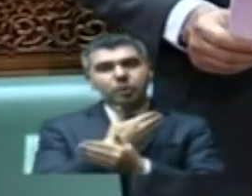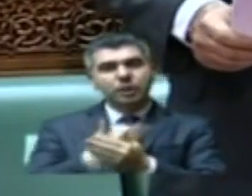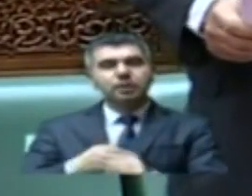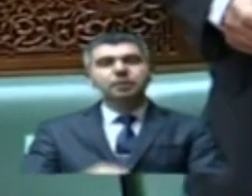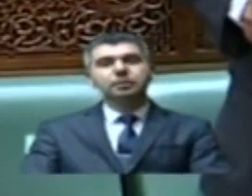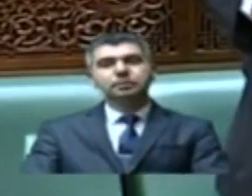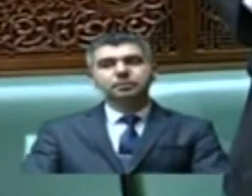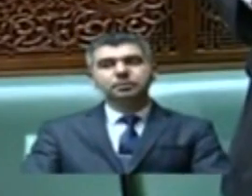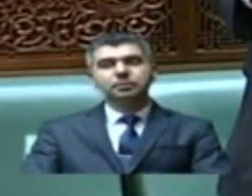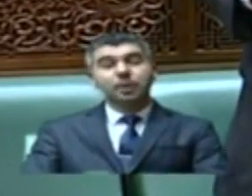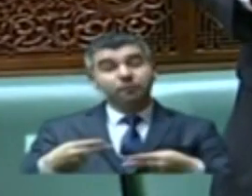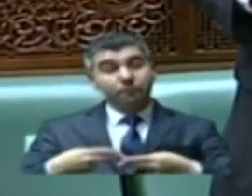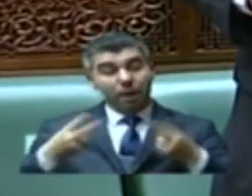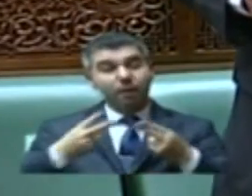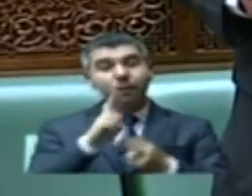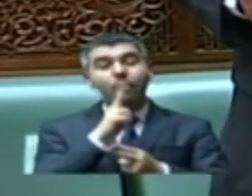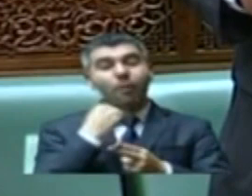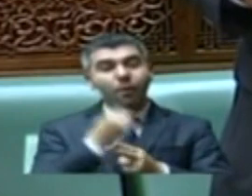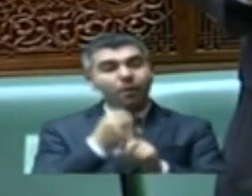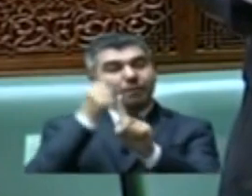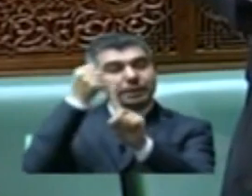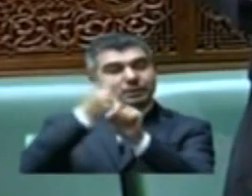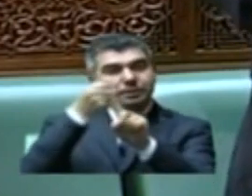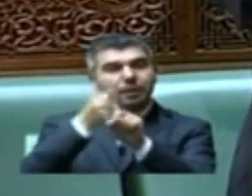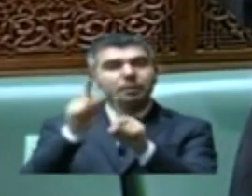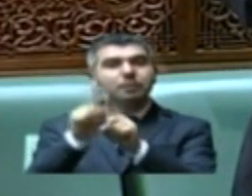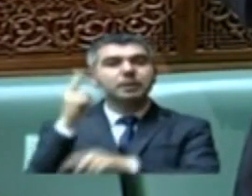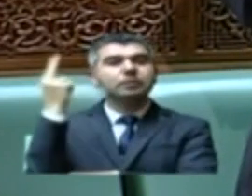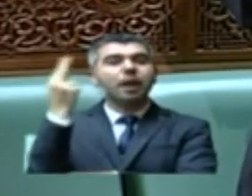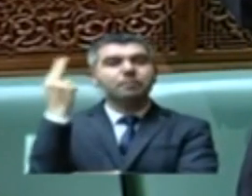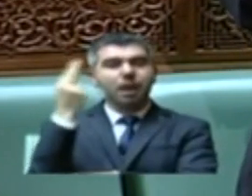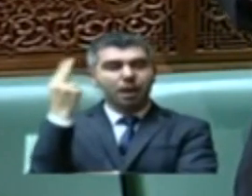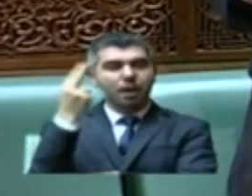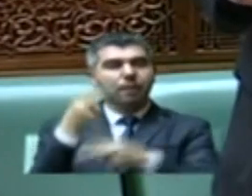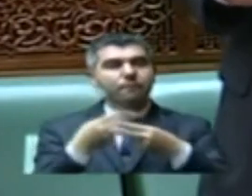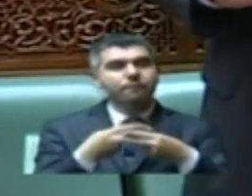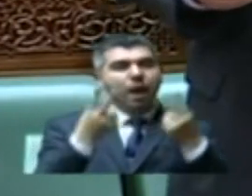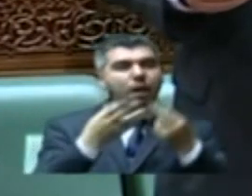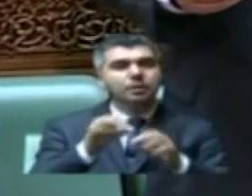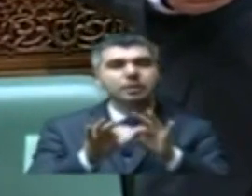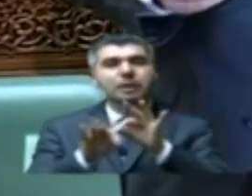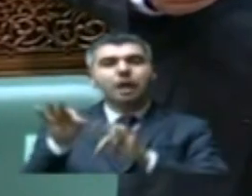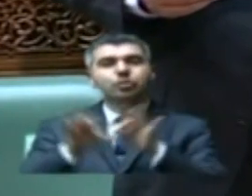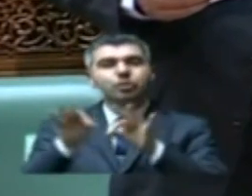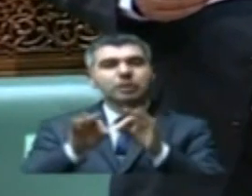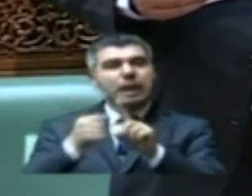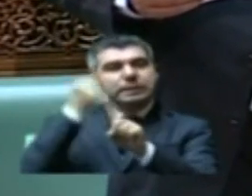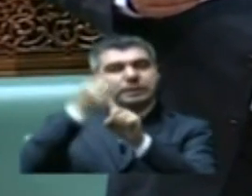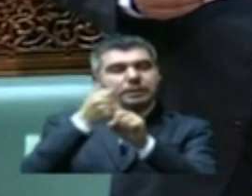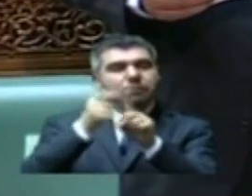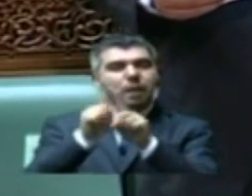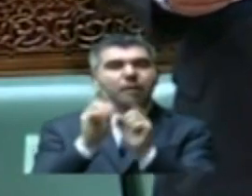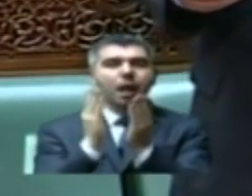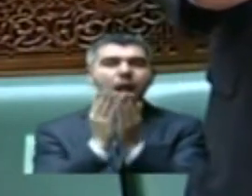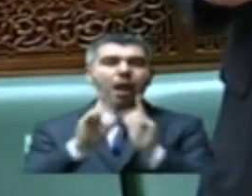المحترمين. اطلقت الحكومه ورش اصلاح التعليم العالي بناء على الرؤيه الاستراتيجيه لاصلاح منظومه التربيه